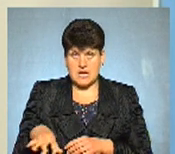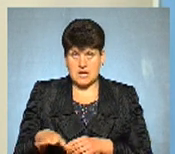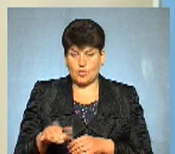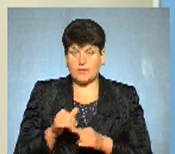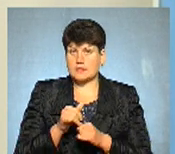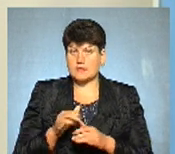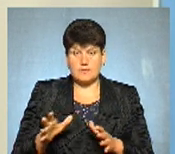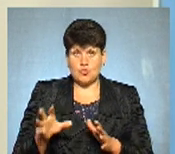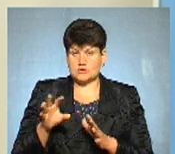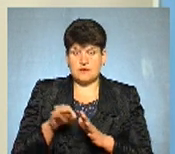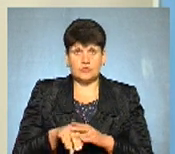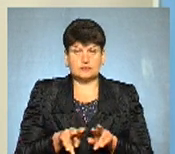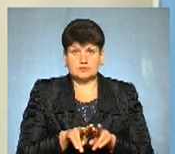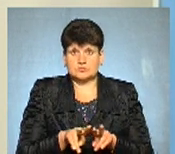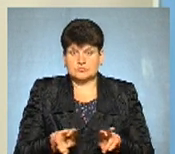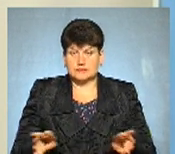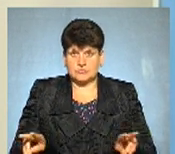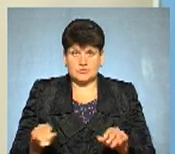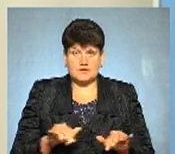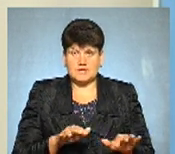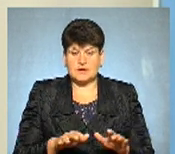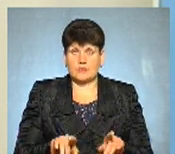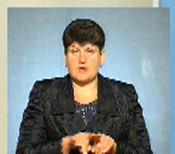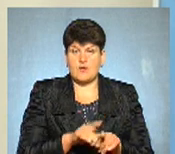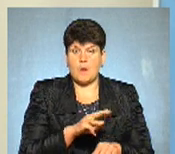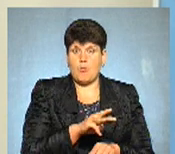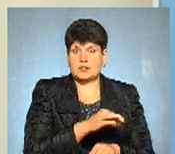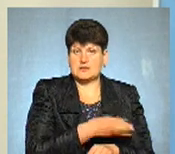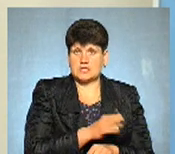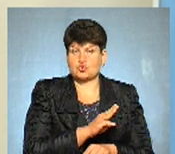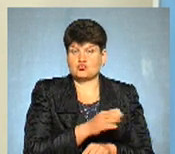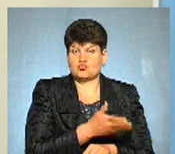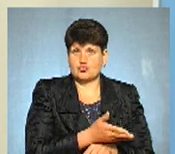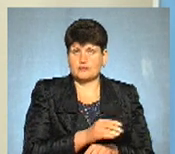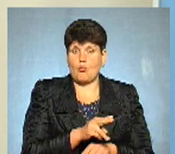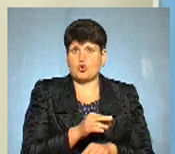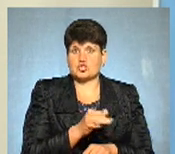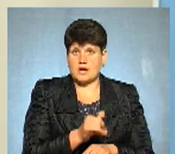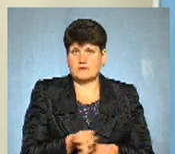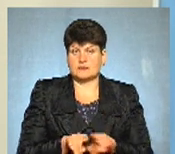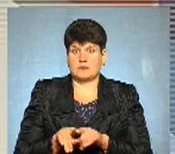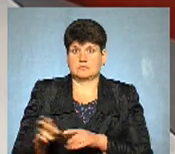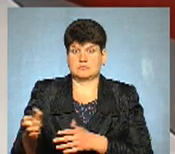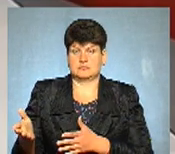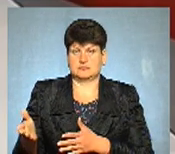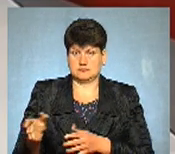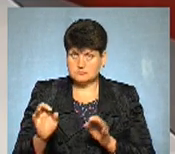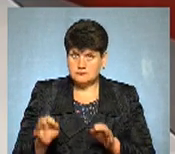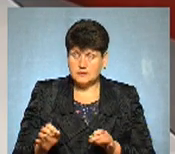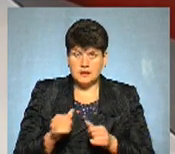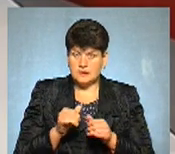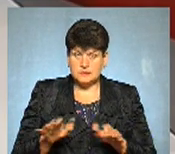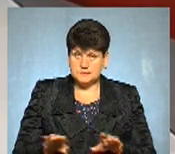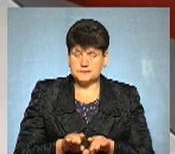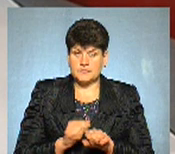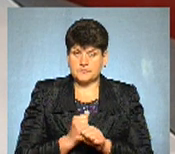не можна вводити ті самі дії, що і для Монастириська, чи для Шумська, чи для Почаєва, чи для Кременецького району. Району, правильно? Тому що десь